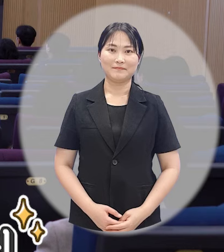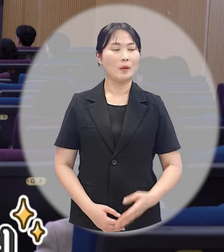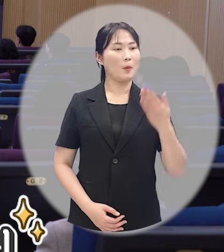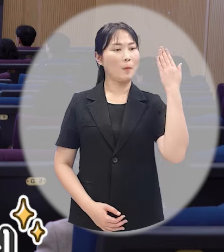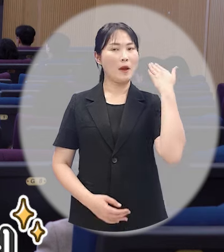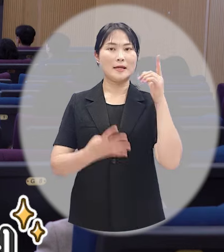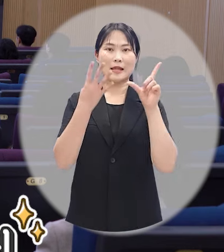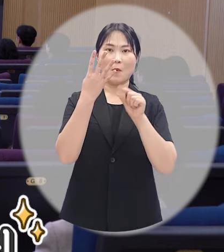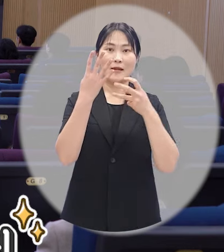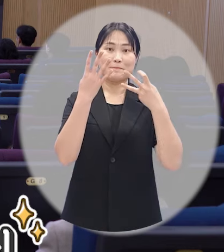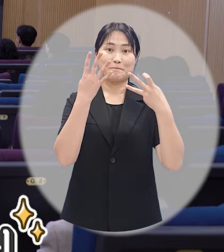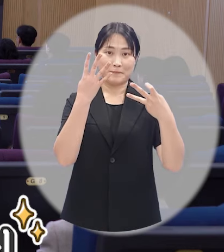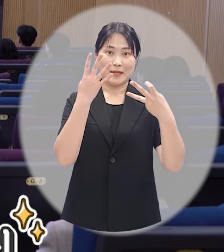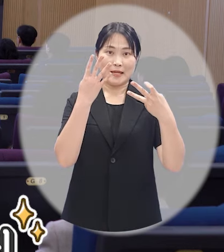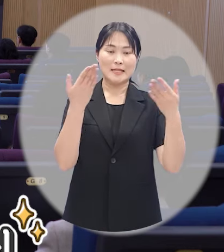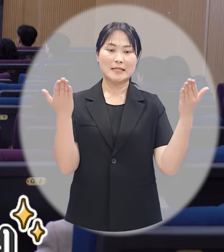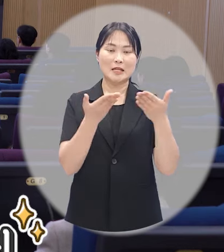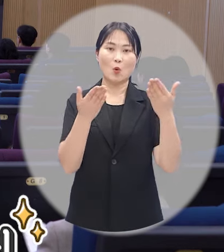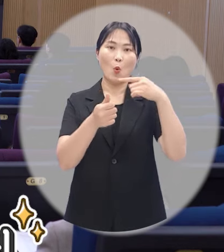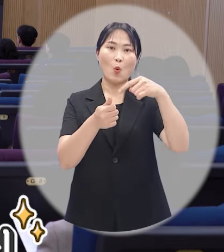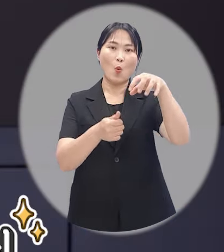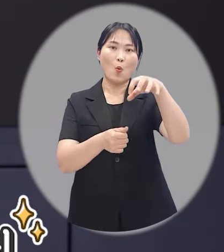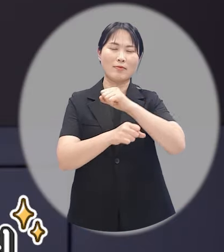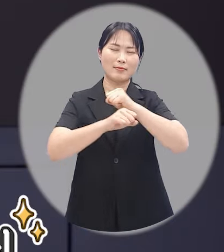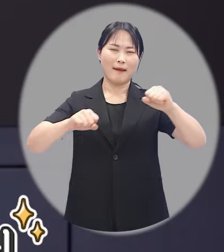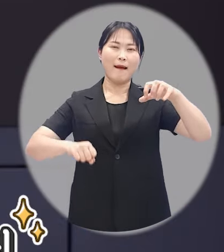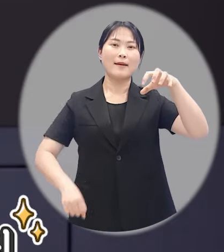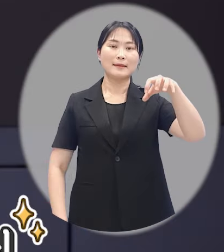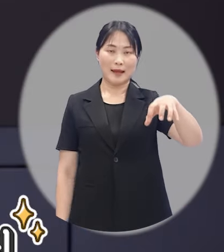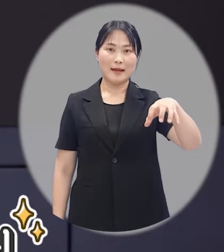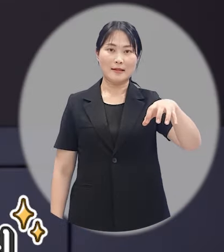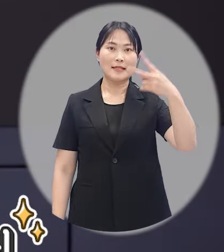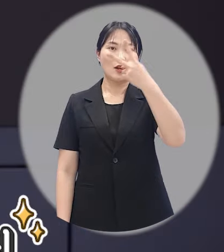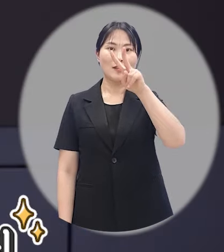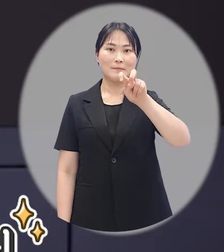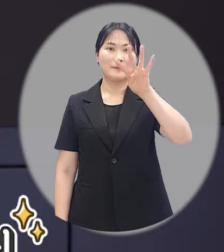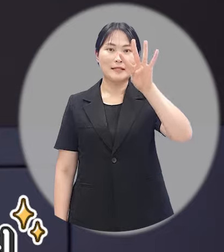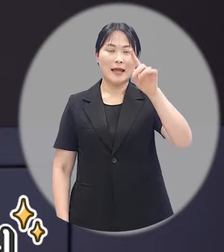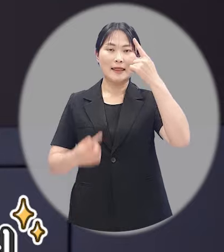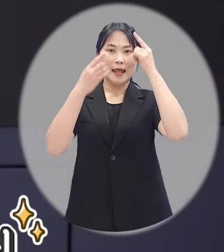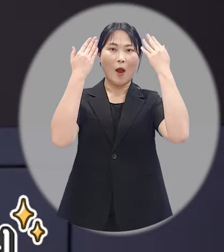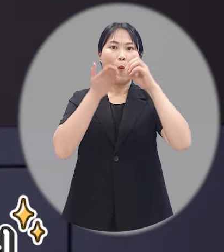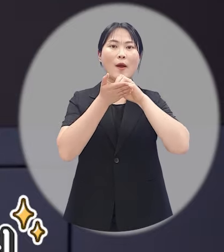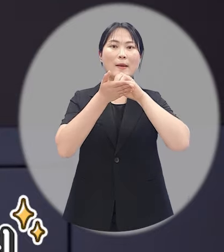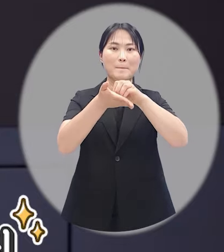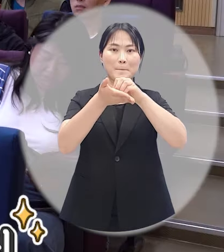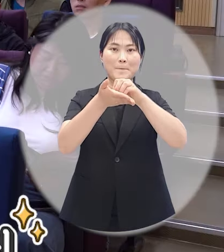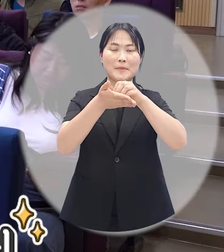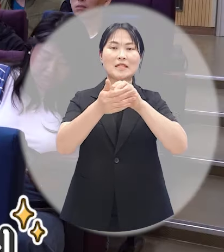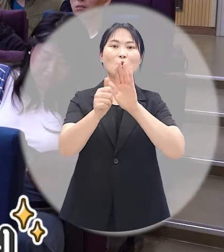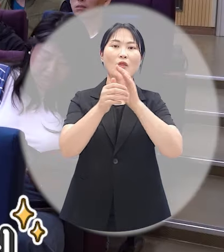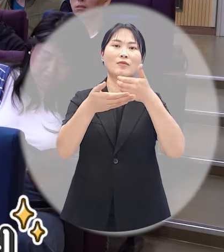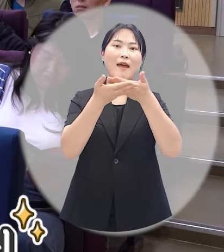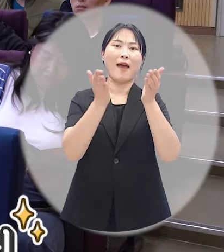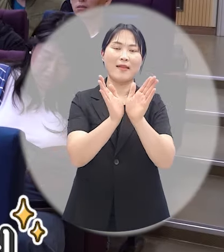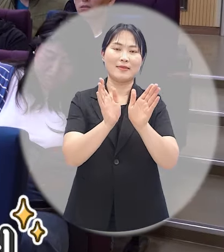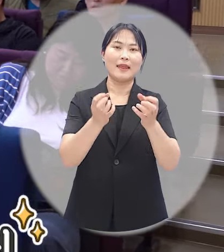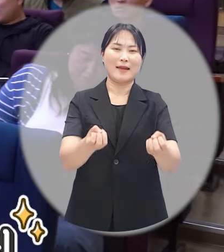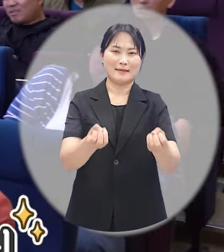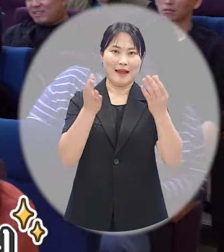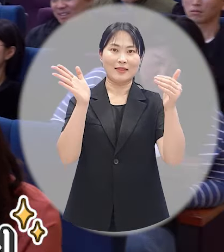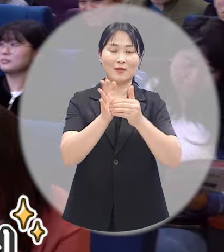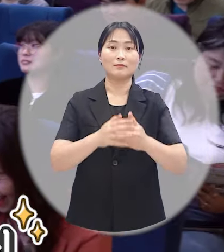지난 4월 13일 진로교육원 대강당에서 2024년 대입지원단 발대식이 열렸습니다. 올해